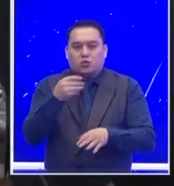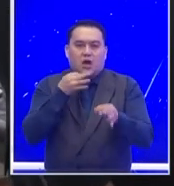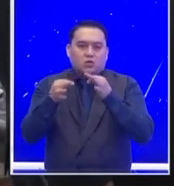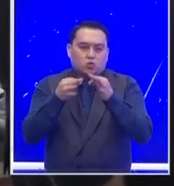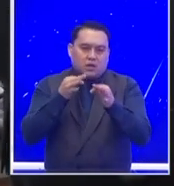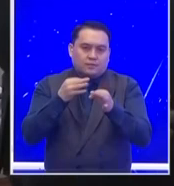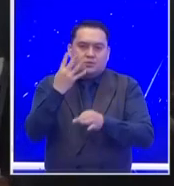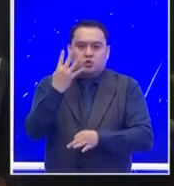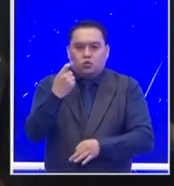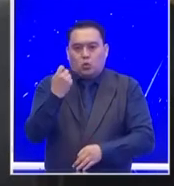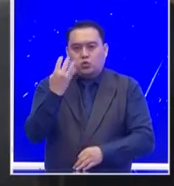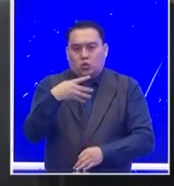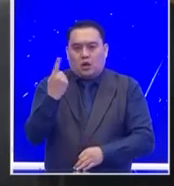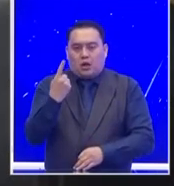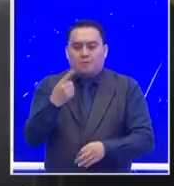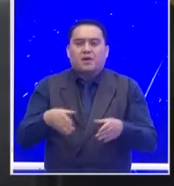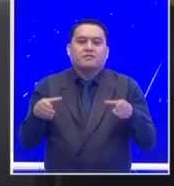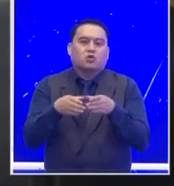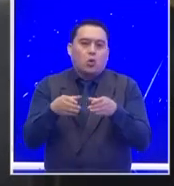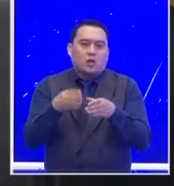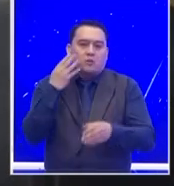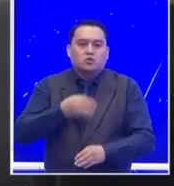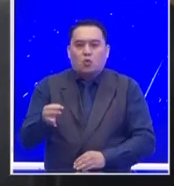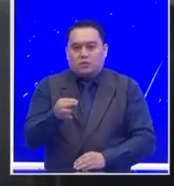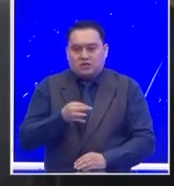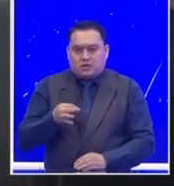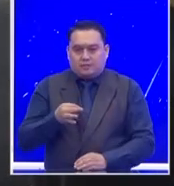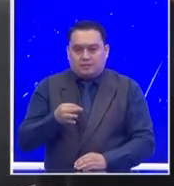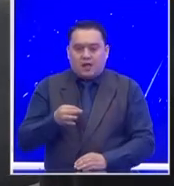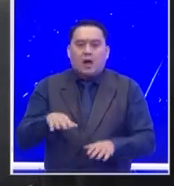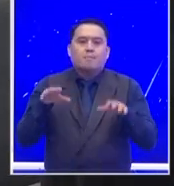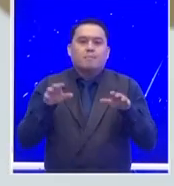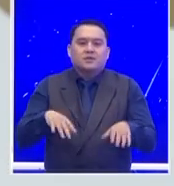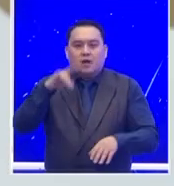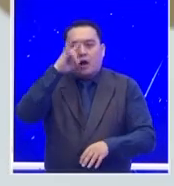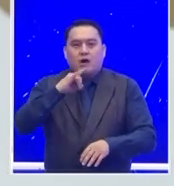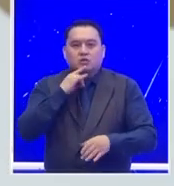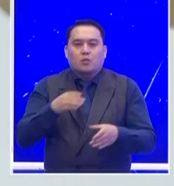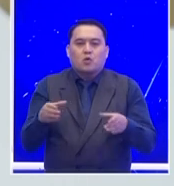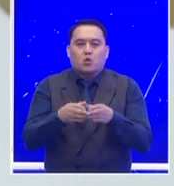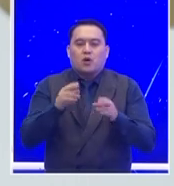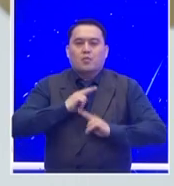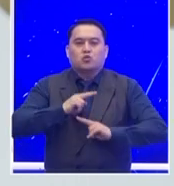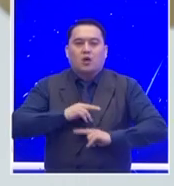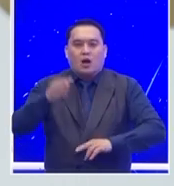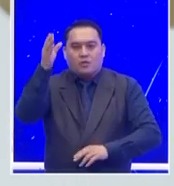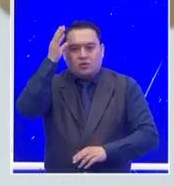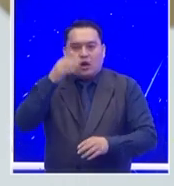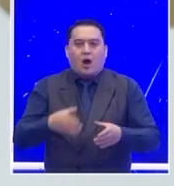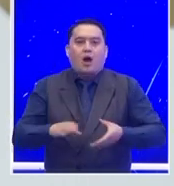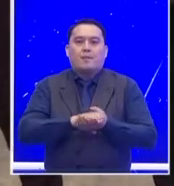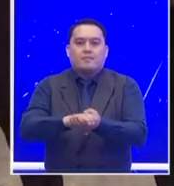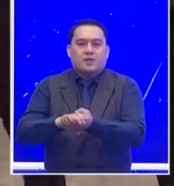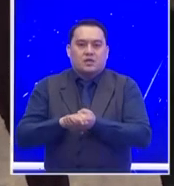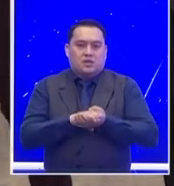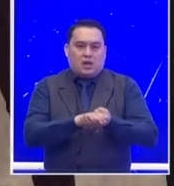консультаций. 141 из них – от профсоюзной организации Алматинской области. Председатель Казахстанского профсоюза работников образования и науки объединения